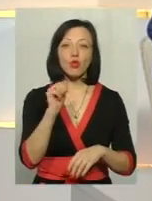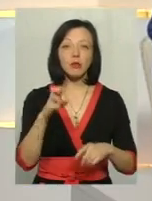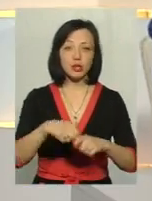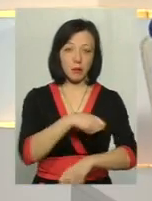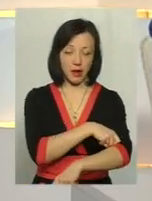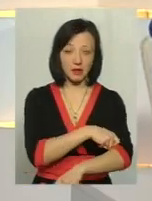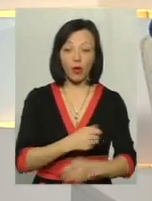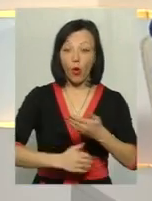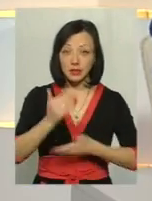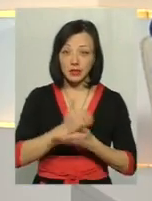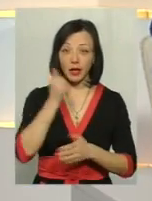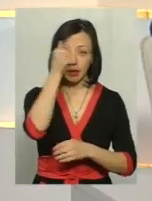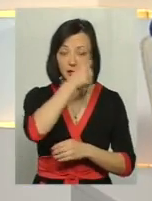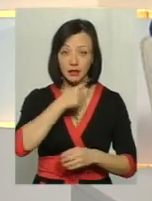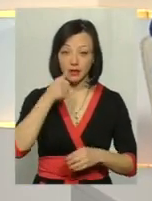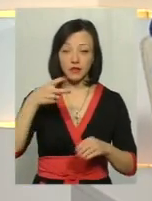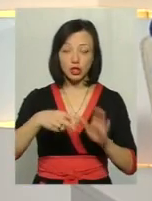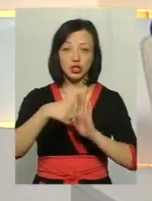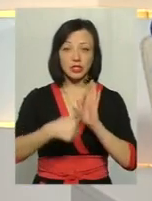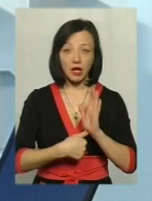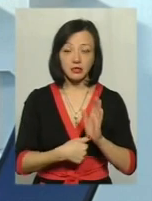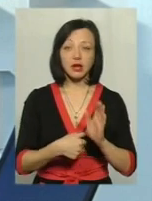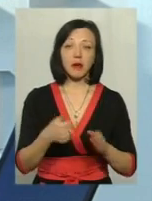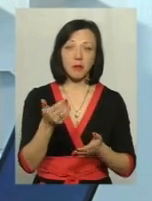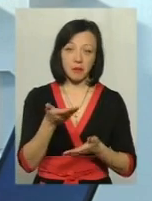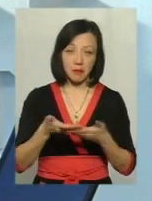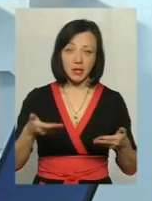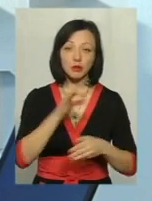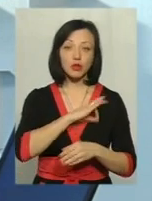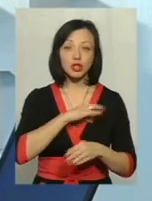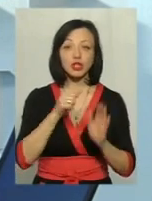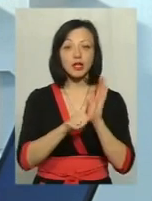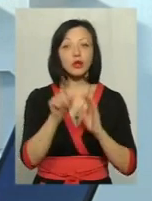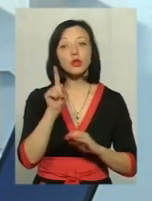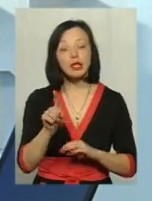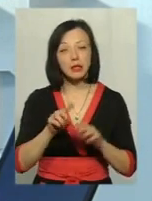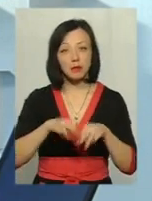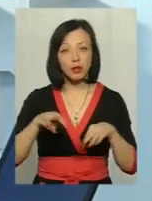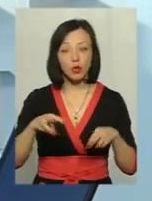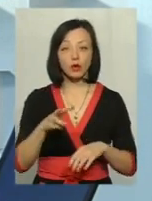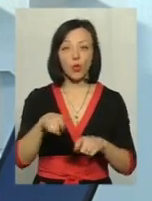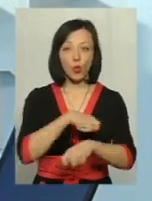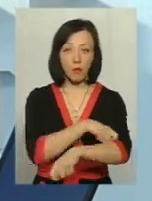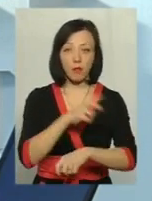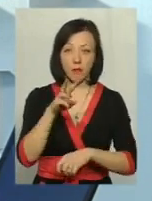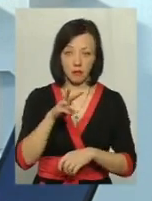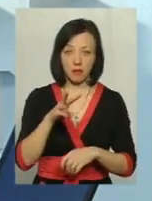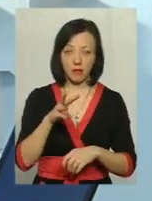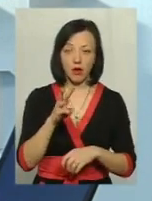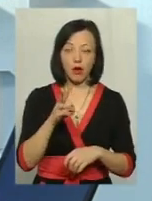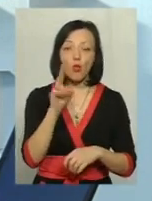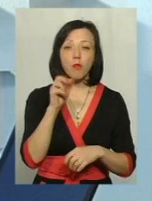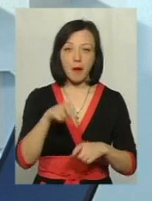100 мільйонів метрів кубічних. То от останній рік, 2016 рік, ми вийшли на цифру 61 мільйон метрів кубічних. То 39